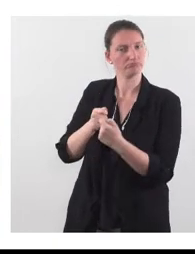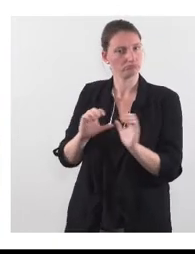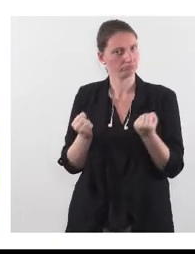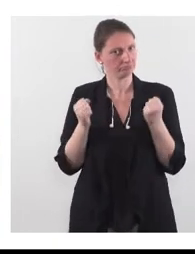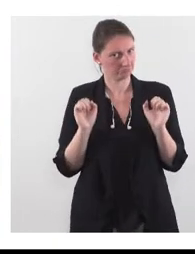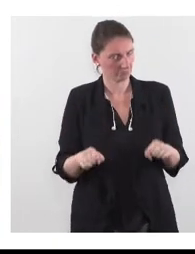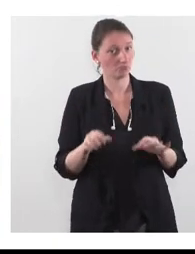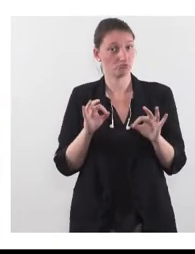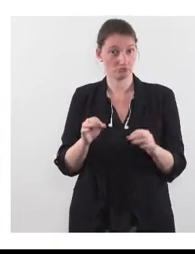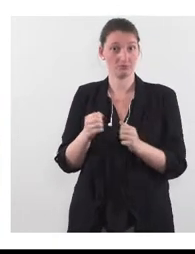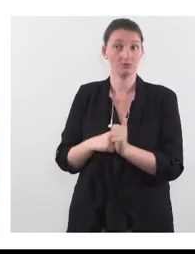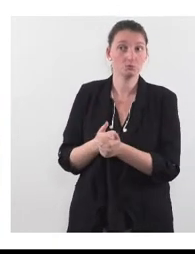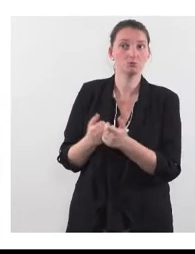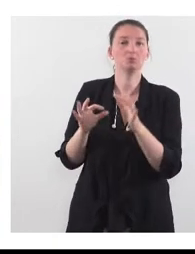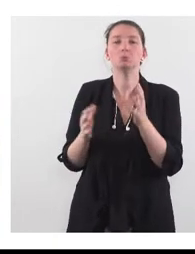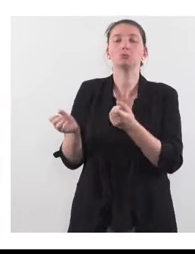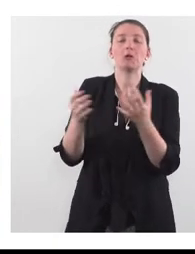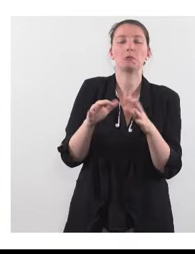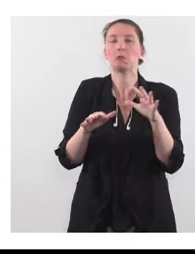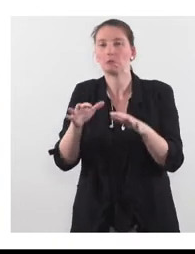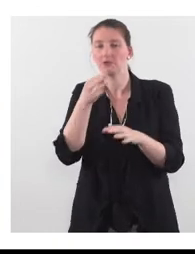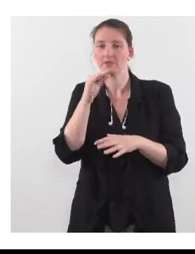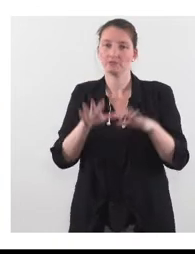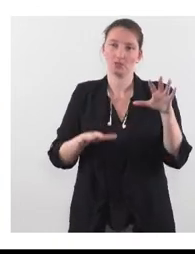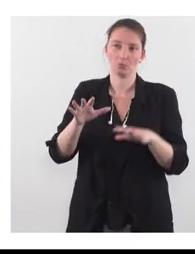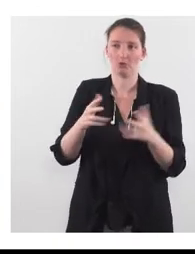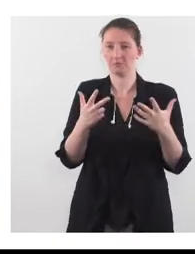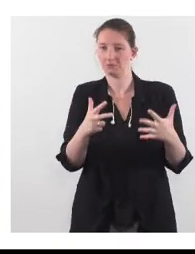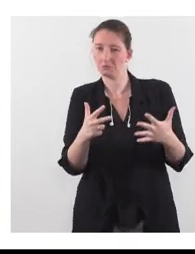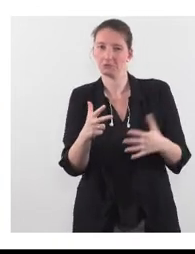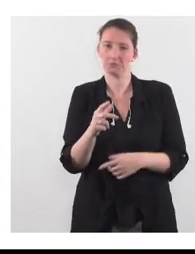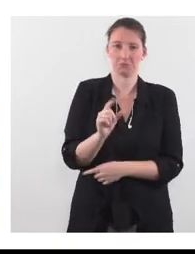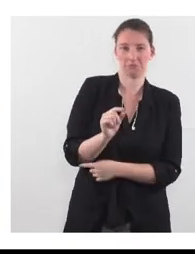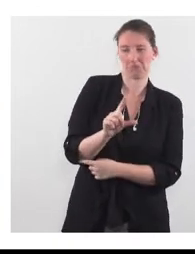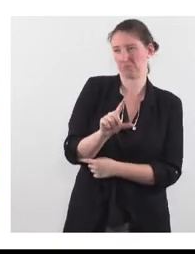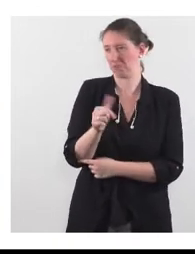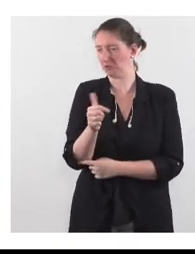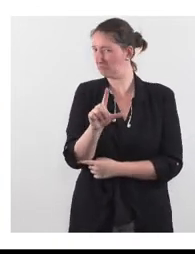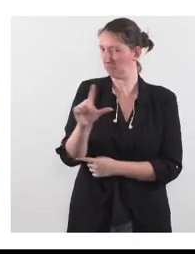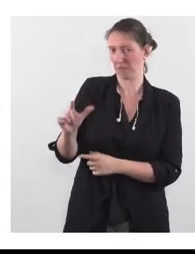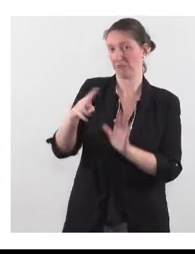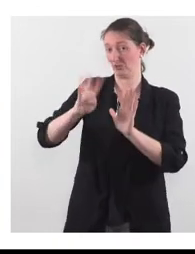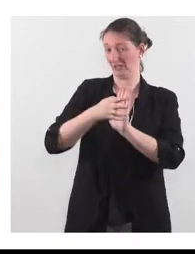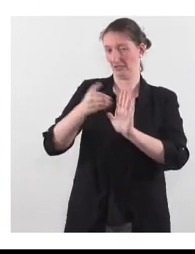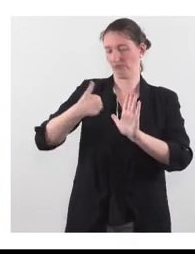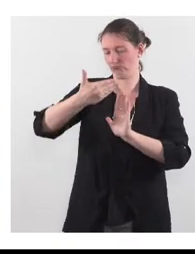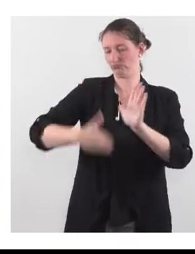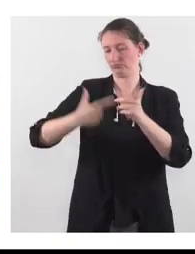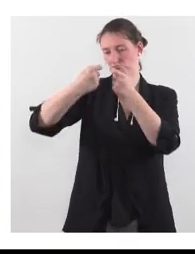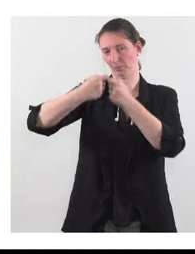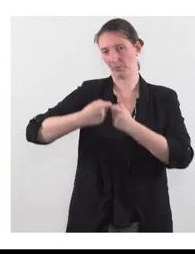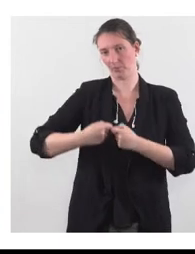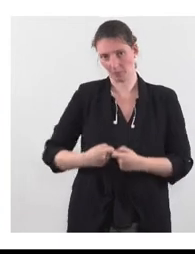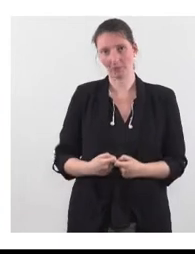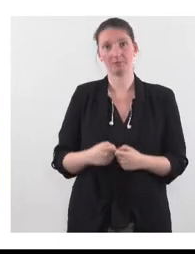fait, on est entre 18, 20, 21, 22 critères. Je ne vais pas rentrer dans les détails, mais ça vous donne une idée du nombre